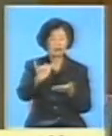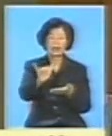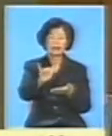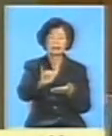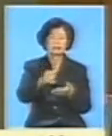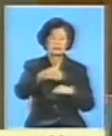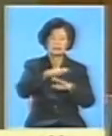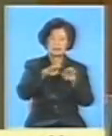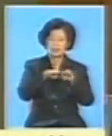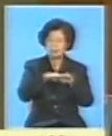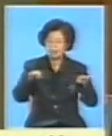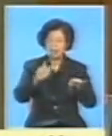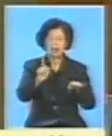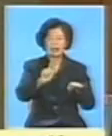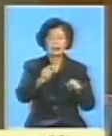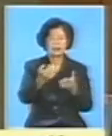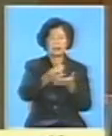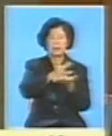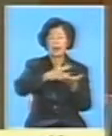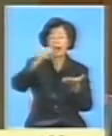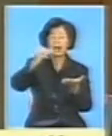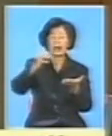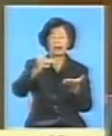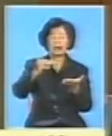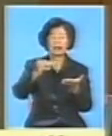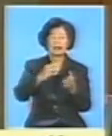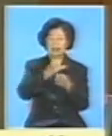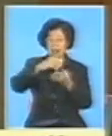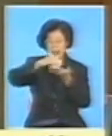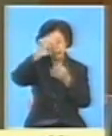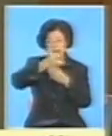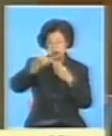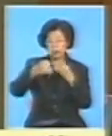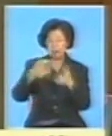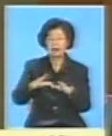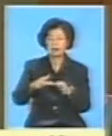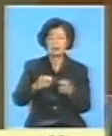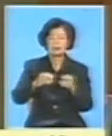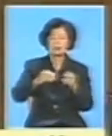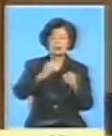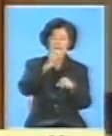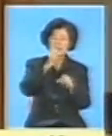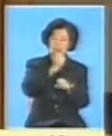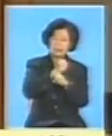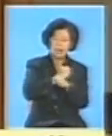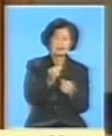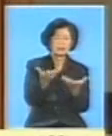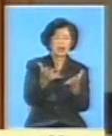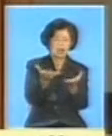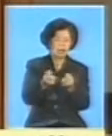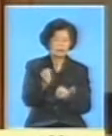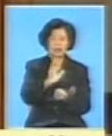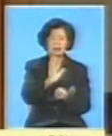าว่าอะไรต่างๆเนี่ยบางมหาวิทยาลัยจบมาแล้วเขาไม่รับทำงานผมก็ไม่เข้าใจอยู่ได้ไงมหาวิทยาลัยเหล่านี้ก็ไปหยุดชะ